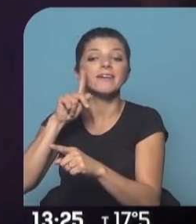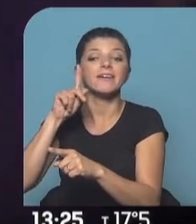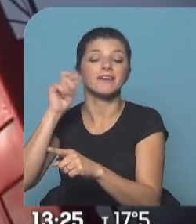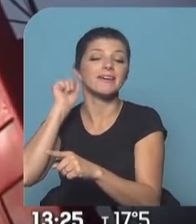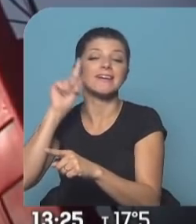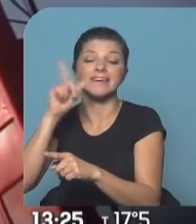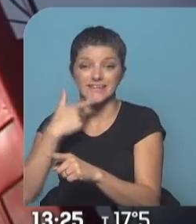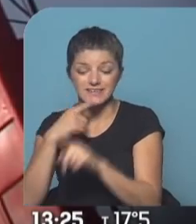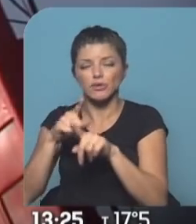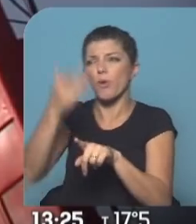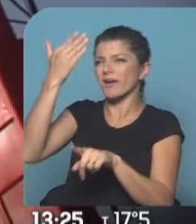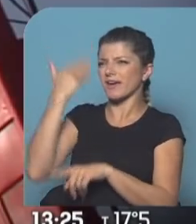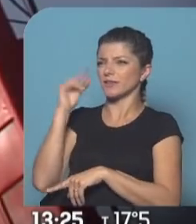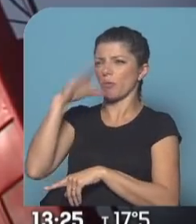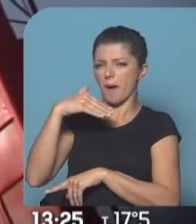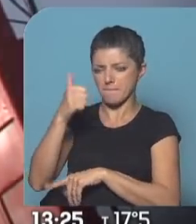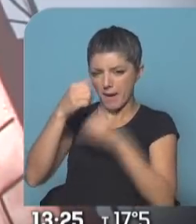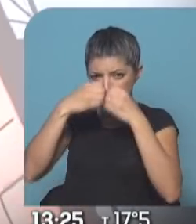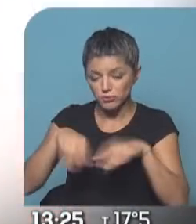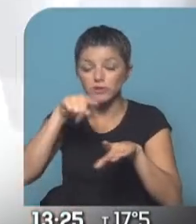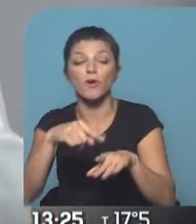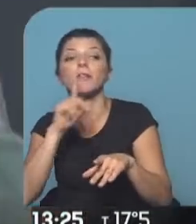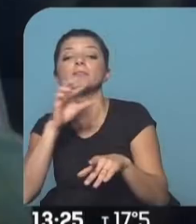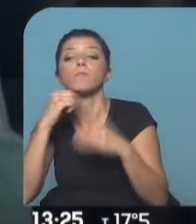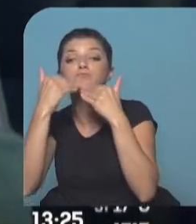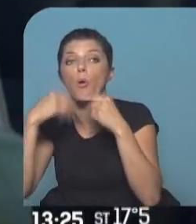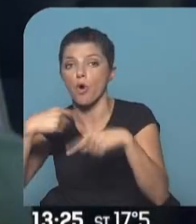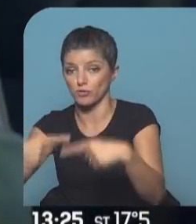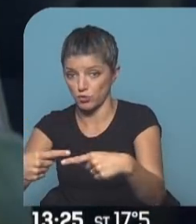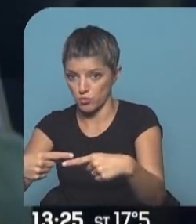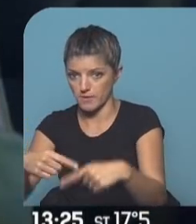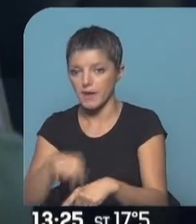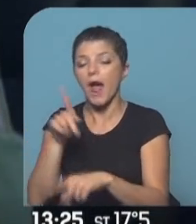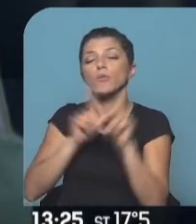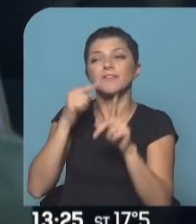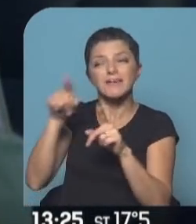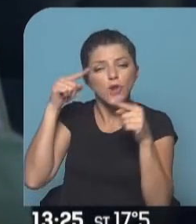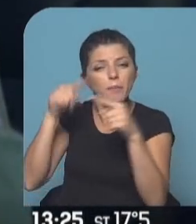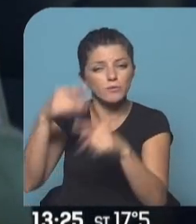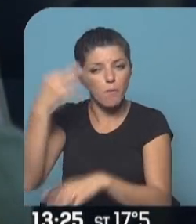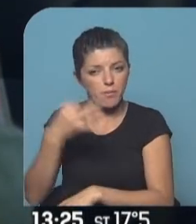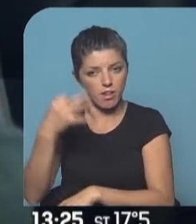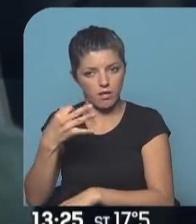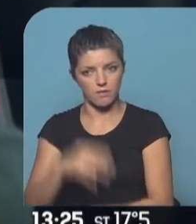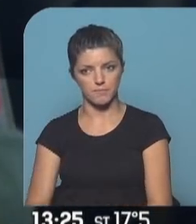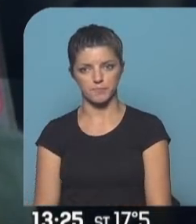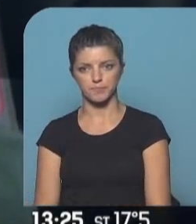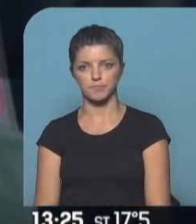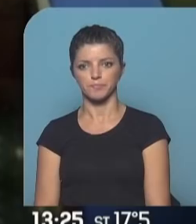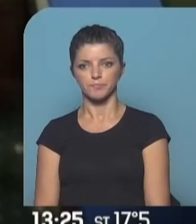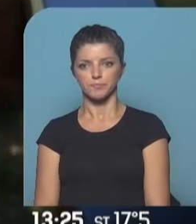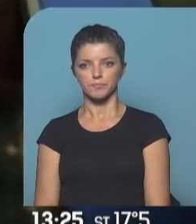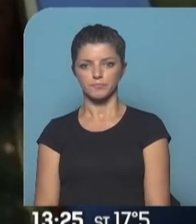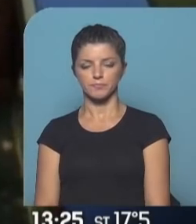con Donald Trump todavía no está claro. Некоторые доходят до того, что на учение